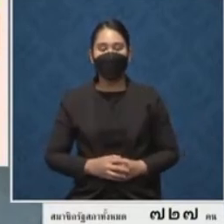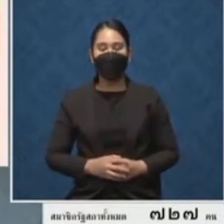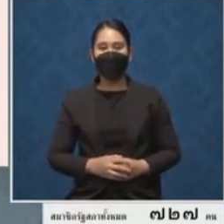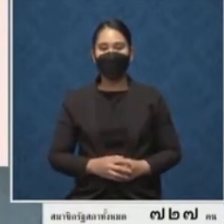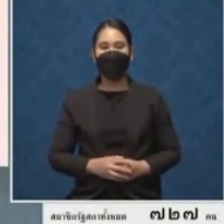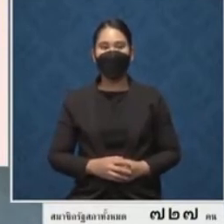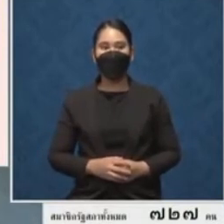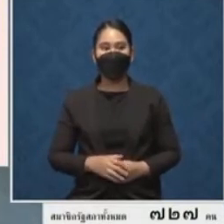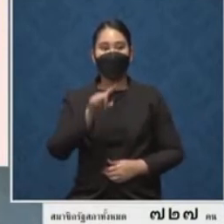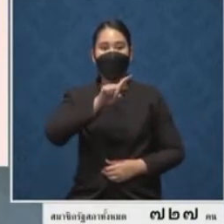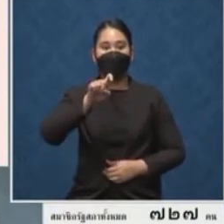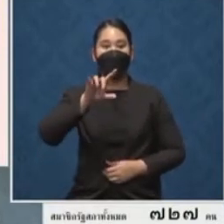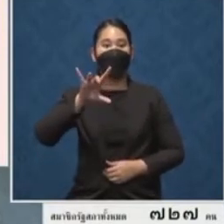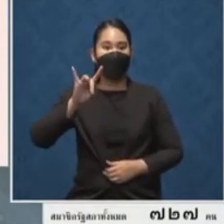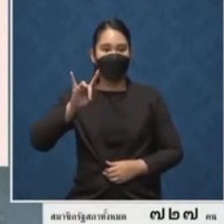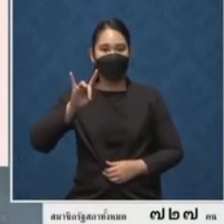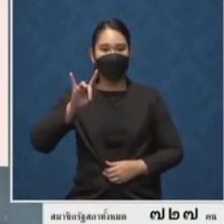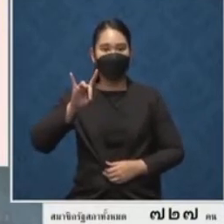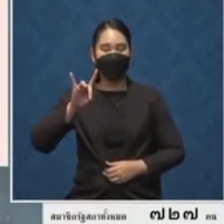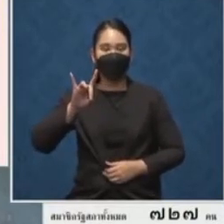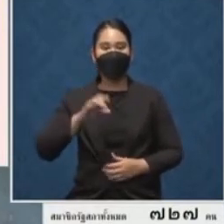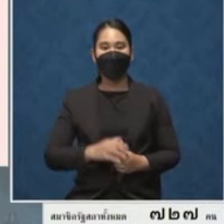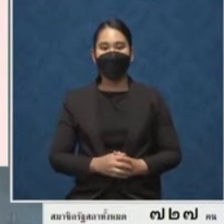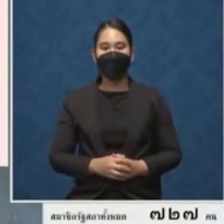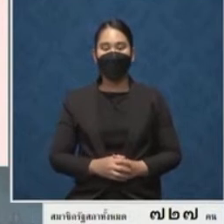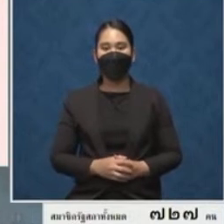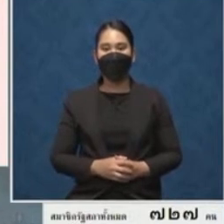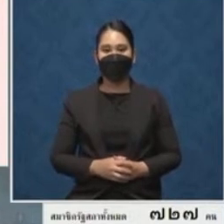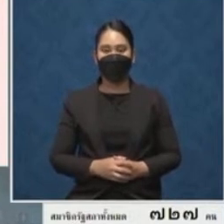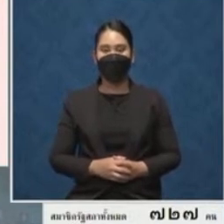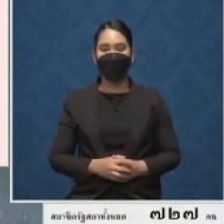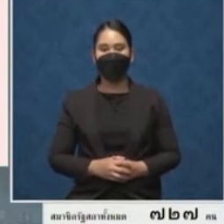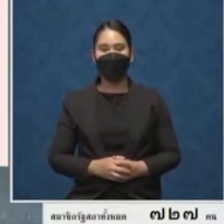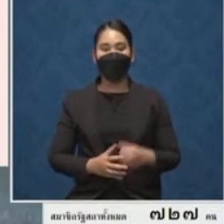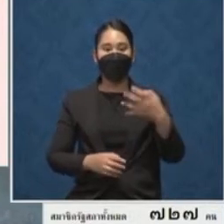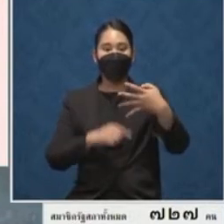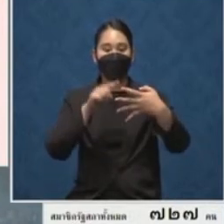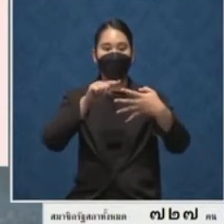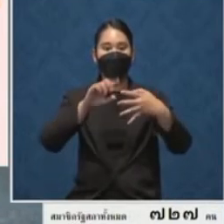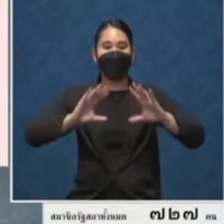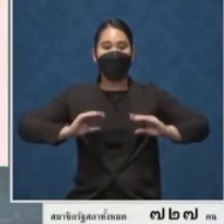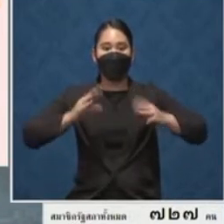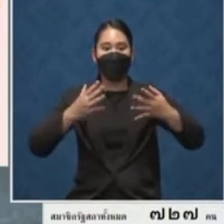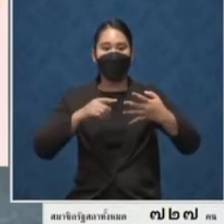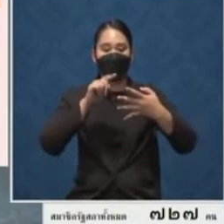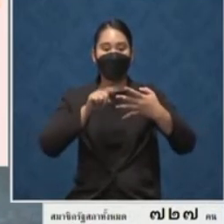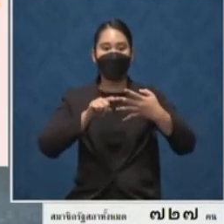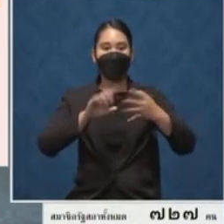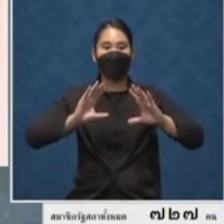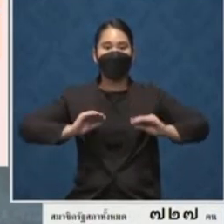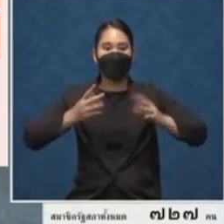108ผู้ช่วยศาสตราจารย์เฉลิมชัยบุญญาลีพันธ ์1ไม่รับหลักการ2ไม่รับหลัก